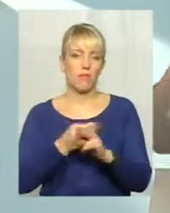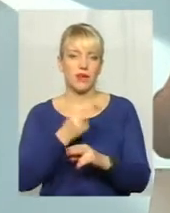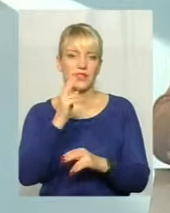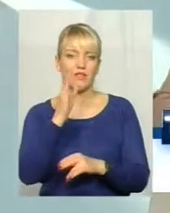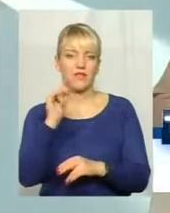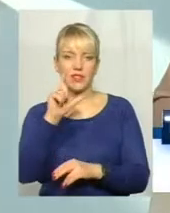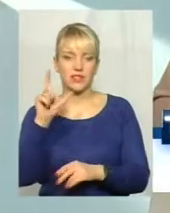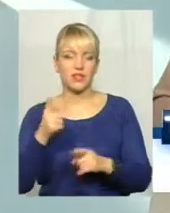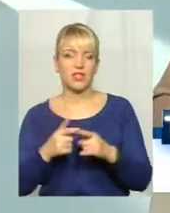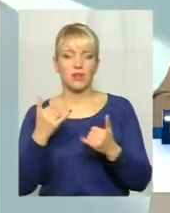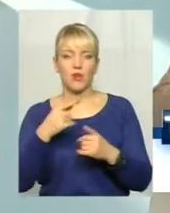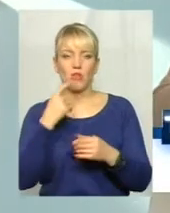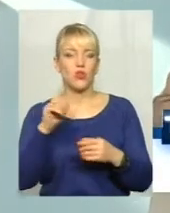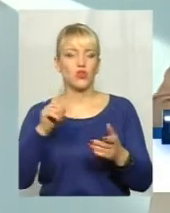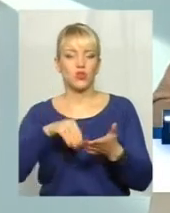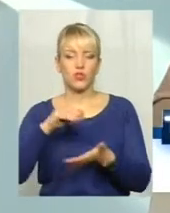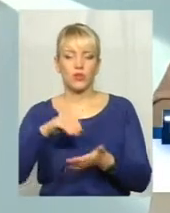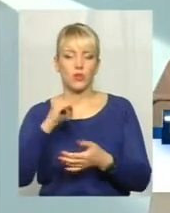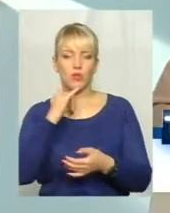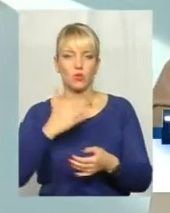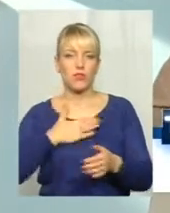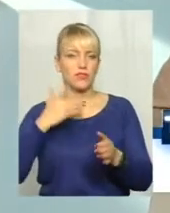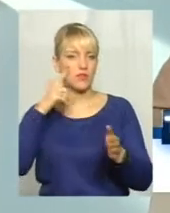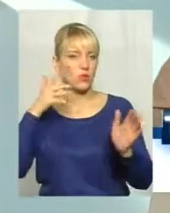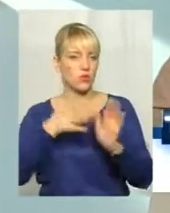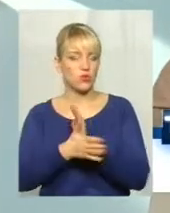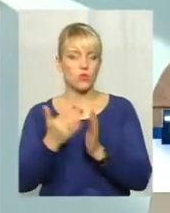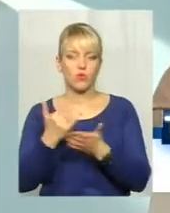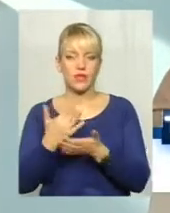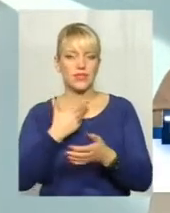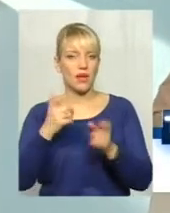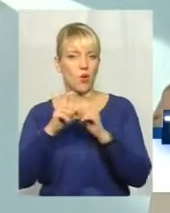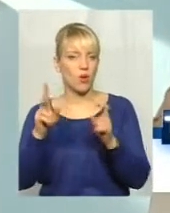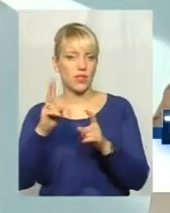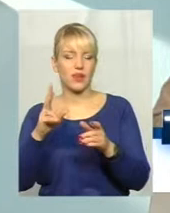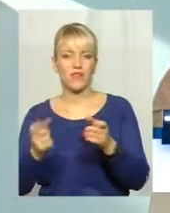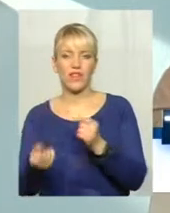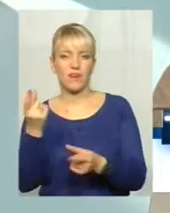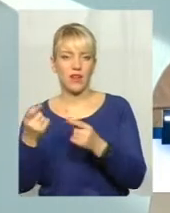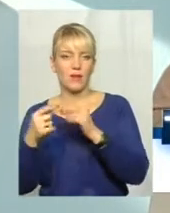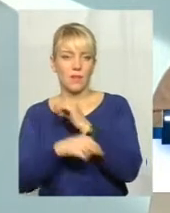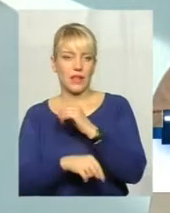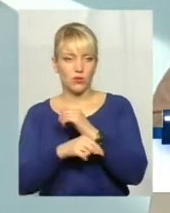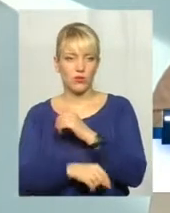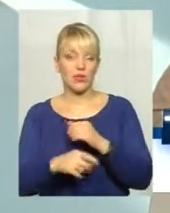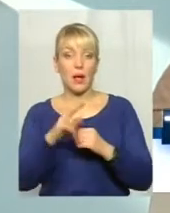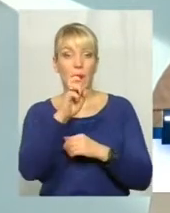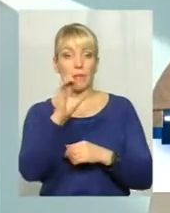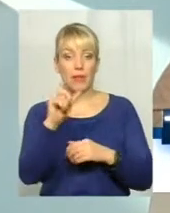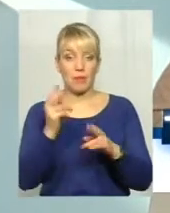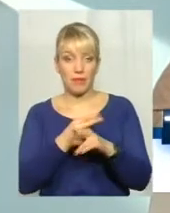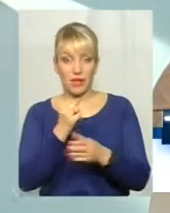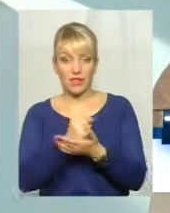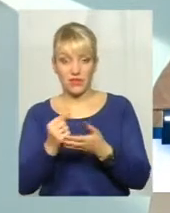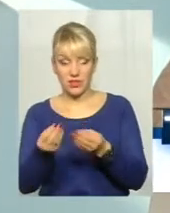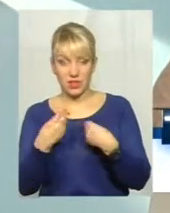хизувалися, у нас тепер закупівлі всі прозорі, у нас працює окремий орган, який виявляє топ-корупцію. Ну, безвіз дали, а тепер давайте подумаємо, як гарно